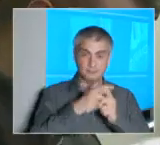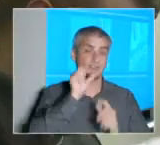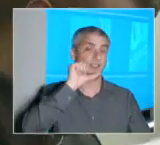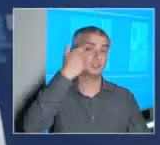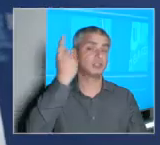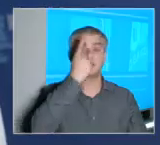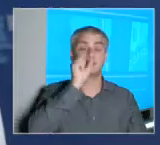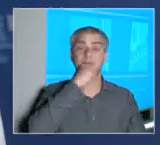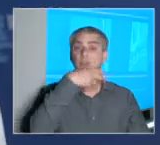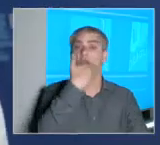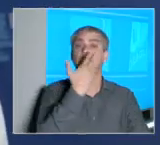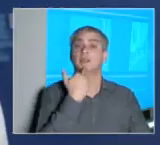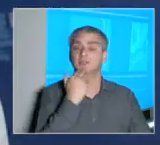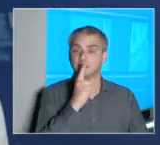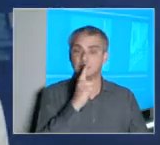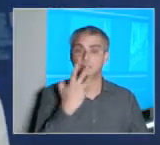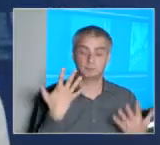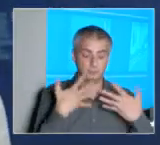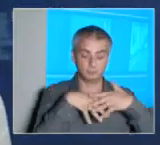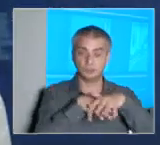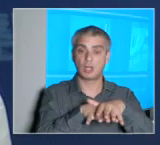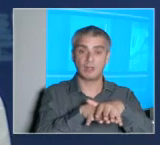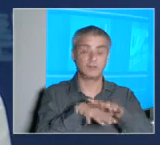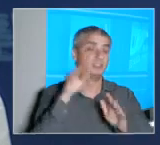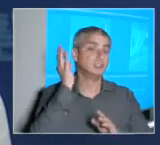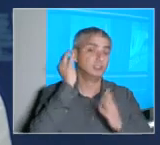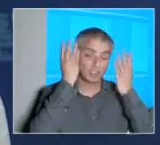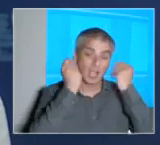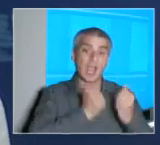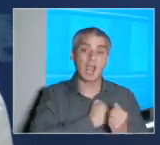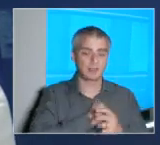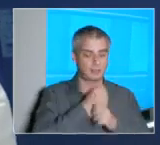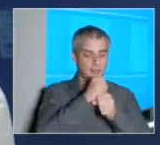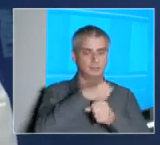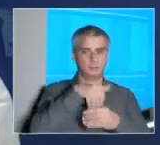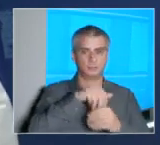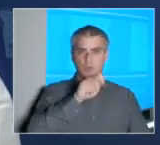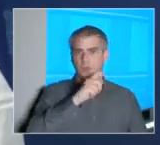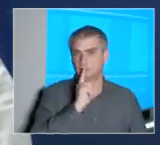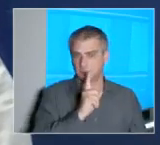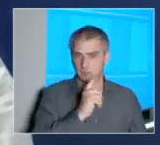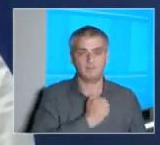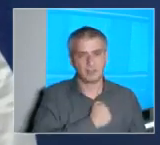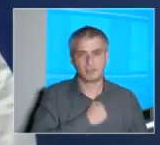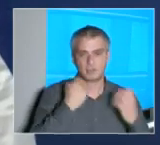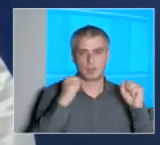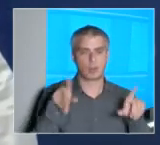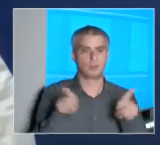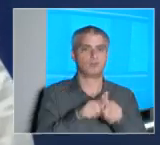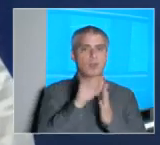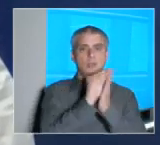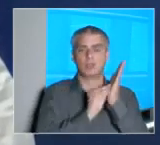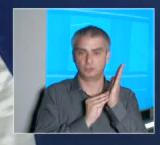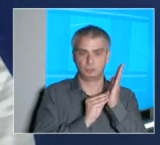הראשונה והיחידה בהיסטוריה של ישראל שמשלבת אישה חרדית כנציגה בכנסת, ודתיים וחילונים בתוך אותה